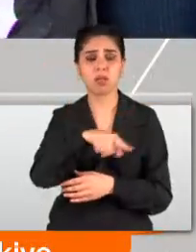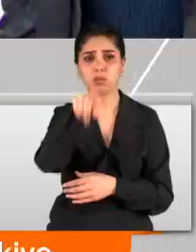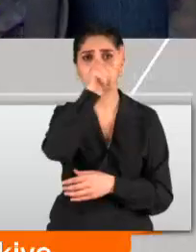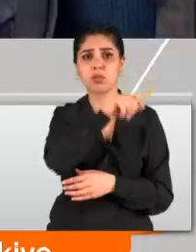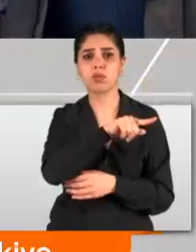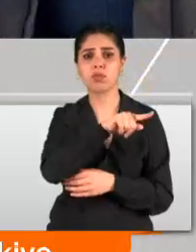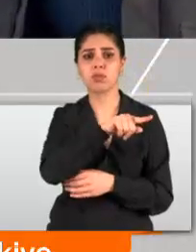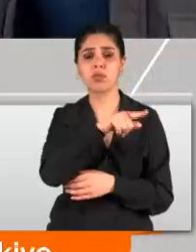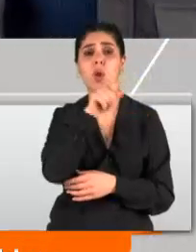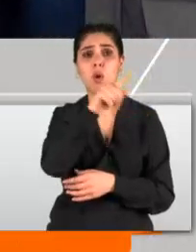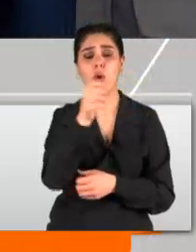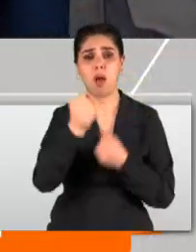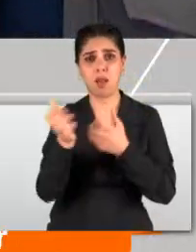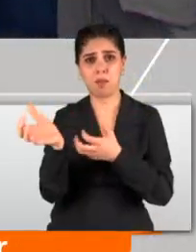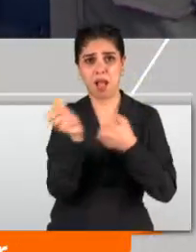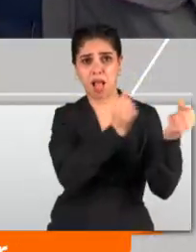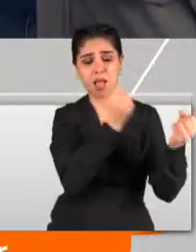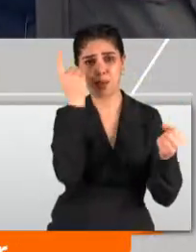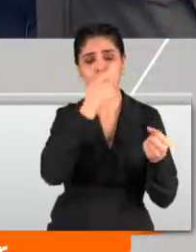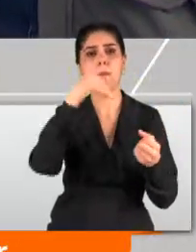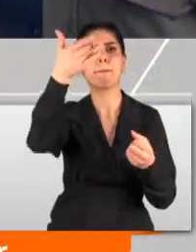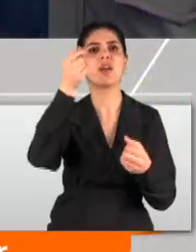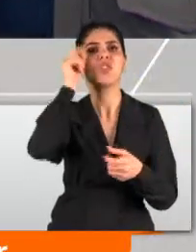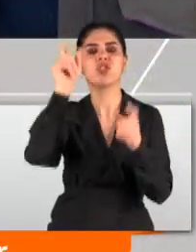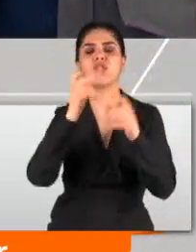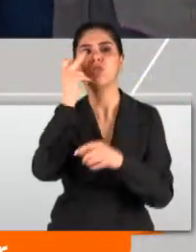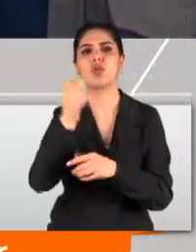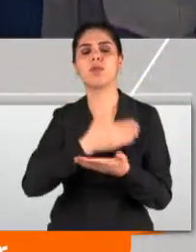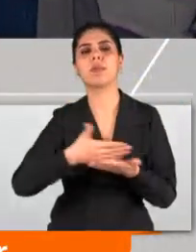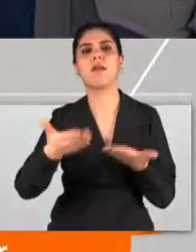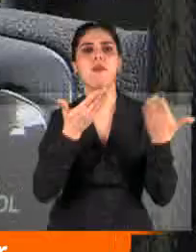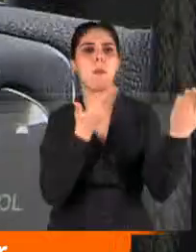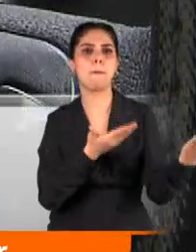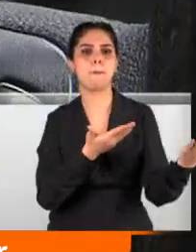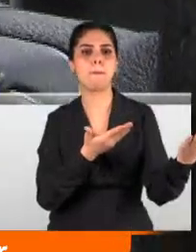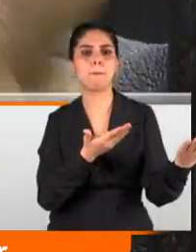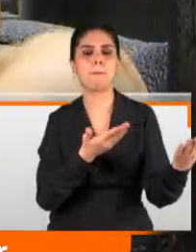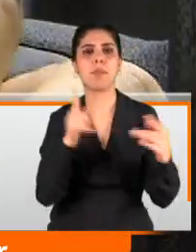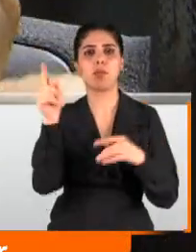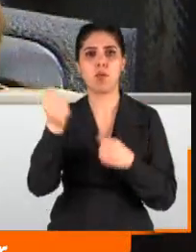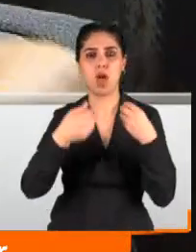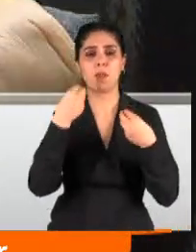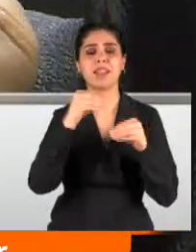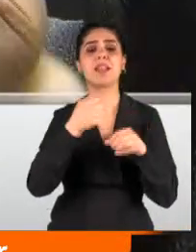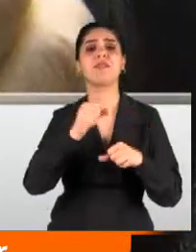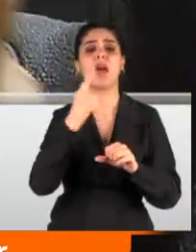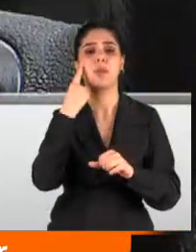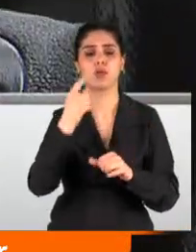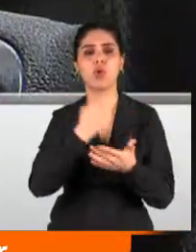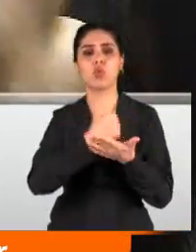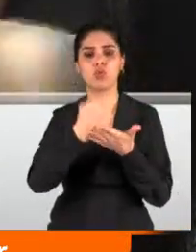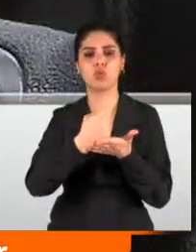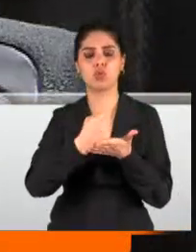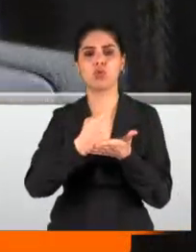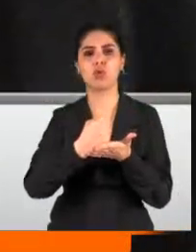işte aldıkları o araçla bir başkalarını dolandırmaya devam ediyor. Benli aracı satılmasın diye ruhsatın üzerine